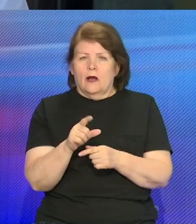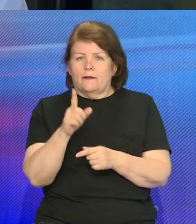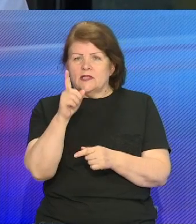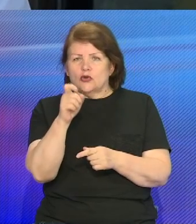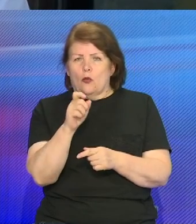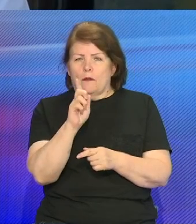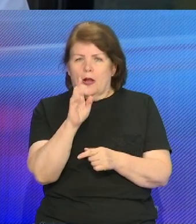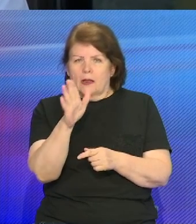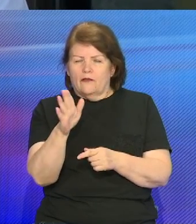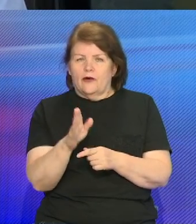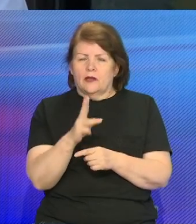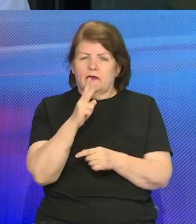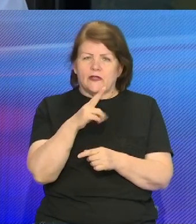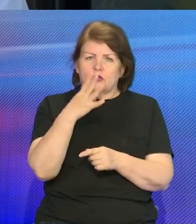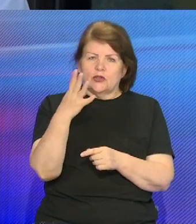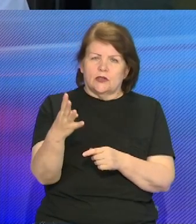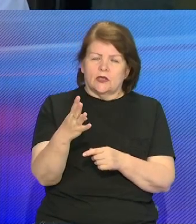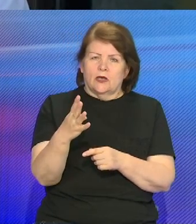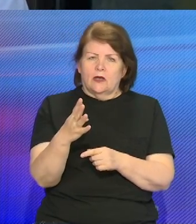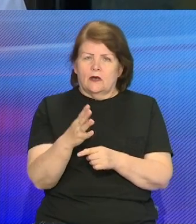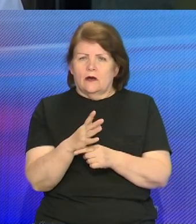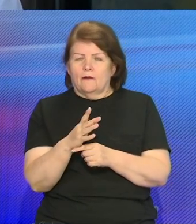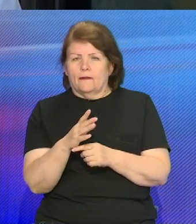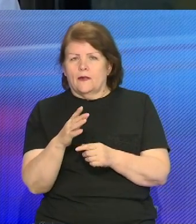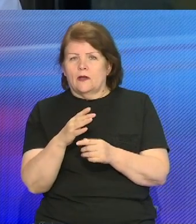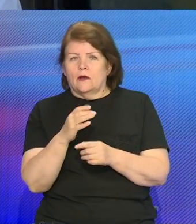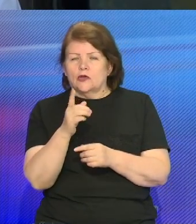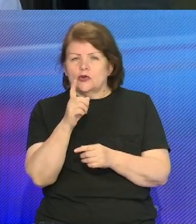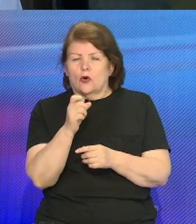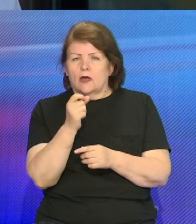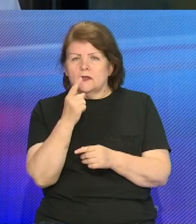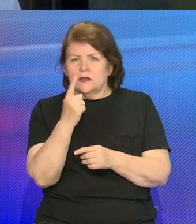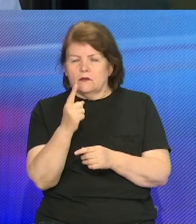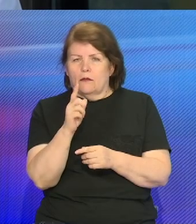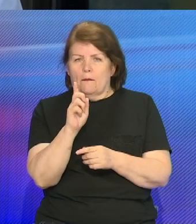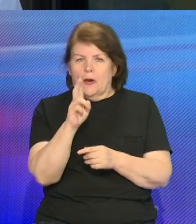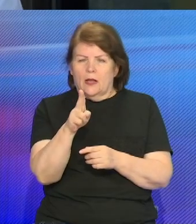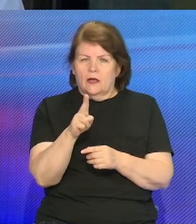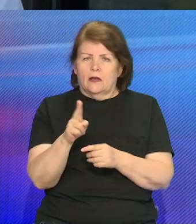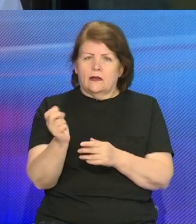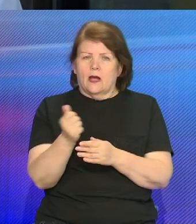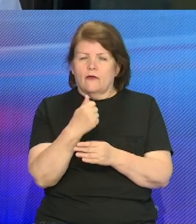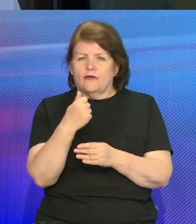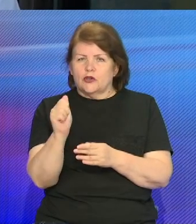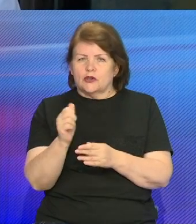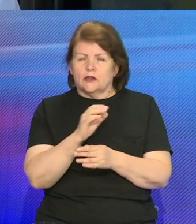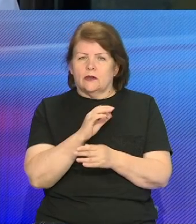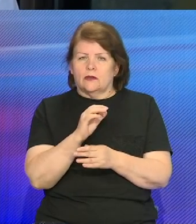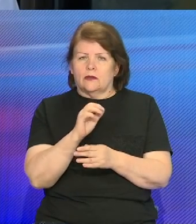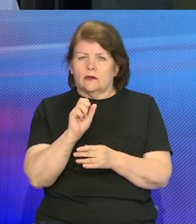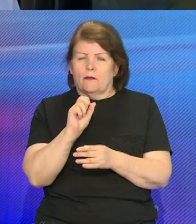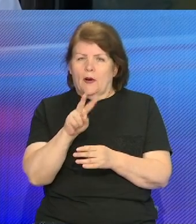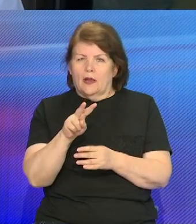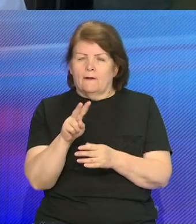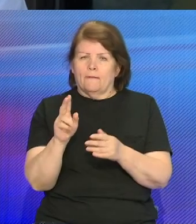24 абитуриента подали хотя бы 1 стобальный сертификат. Наивысший балл зафиксирован для специальности юнистической обеспечения